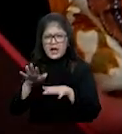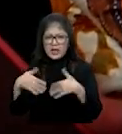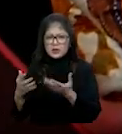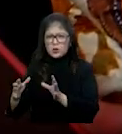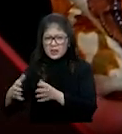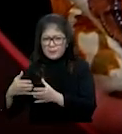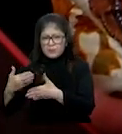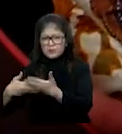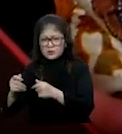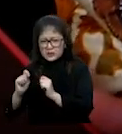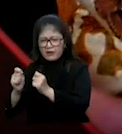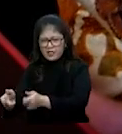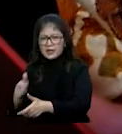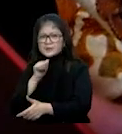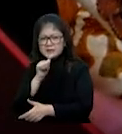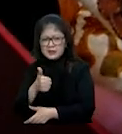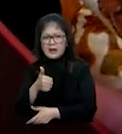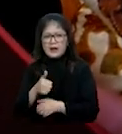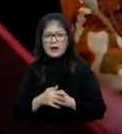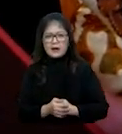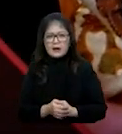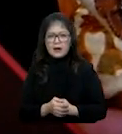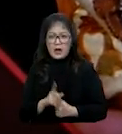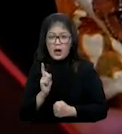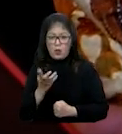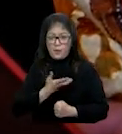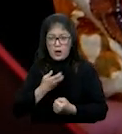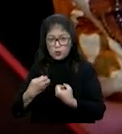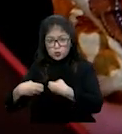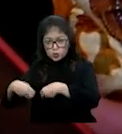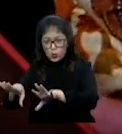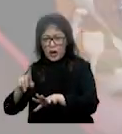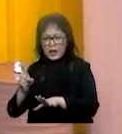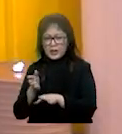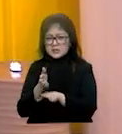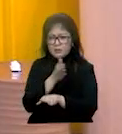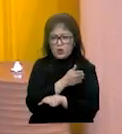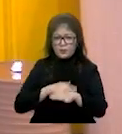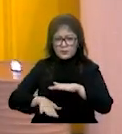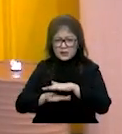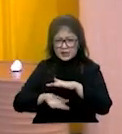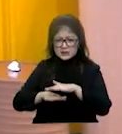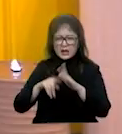mau sampai dengan diwaralabakan, berarti dia harus memenuhi syarat dan kriteria sebagai usaha waralaba.